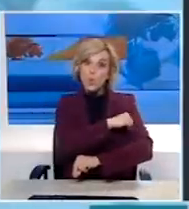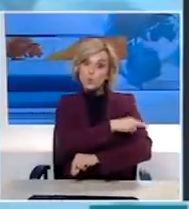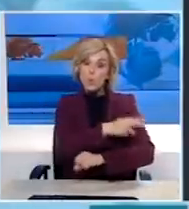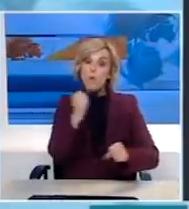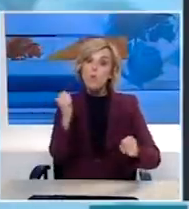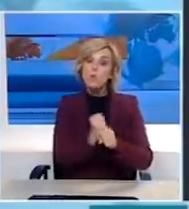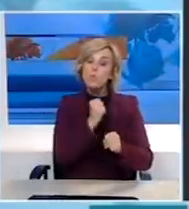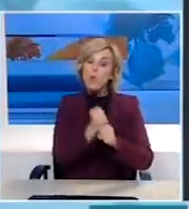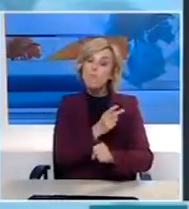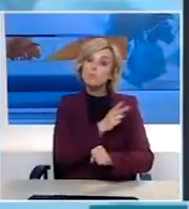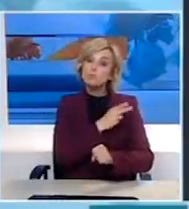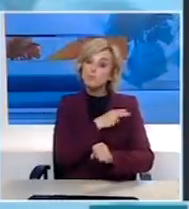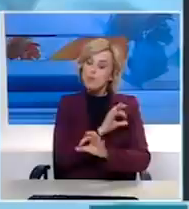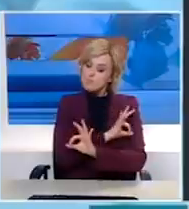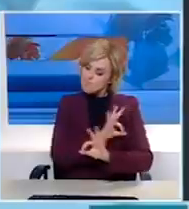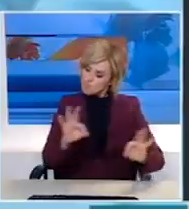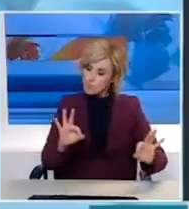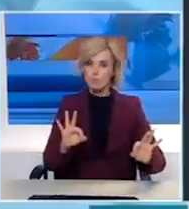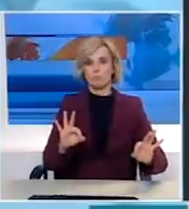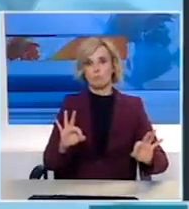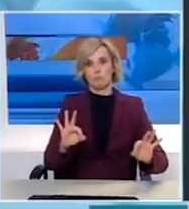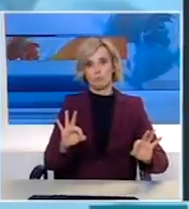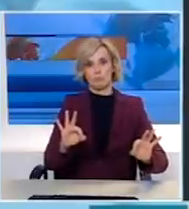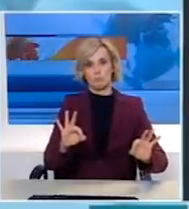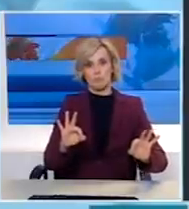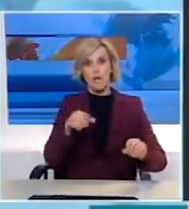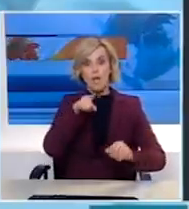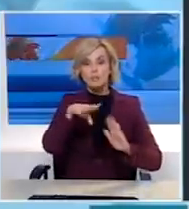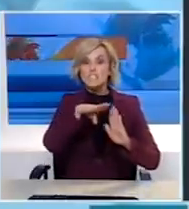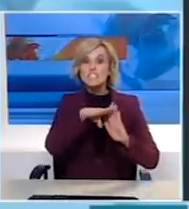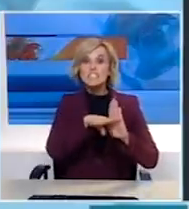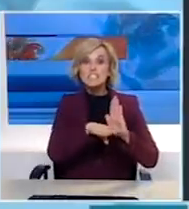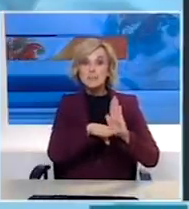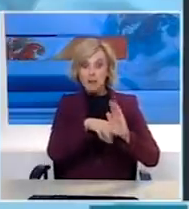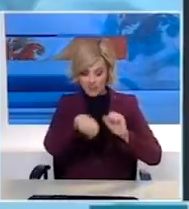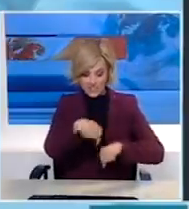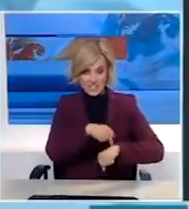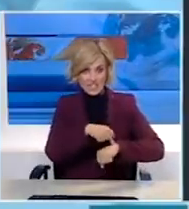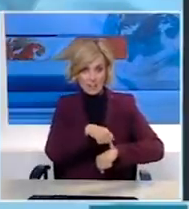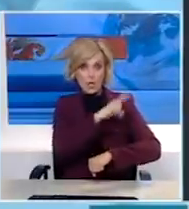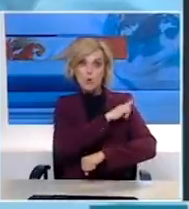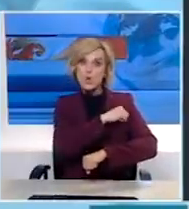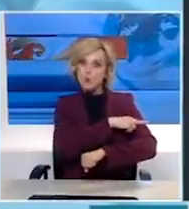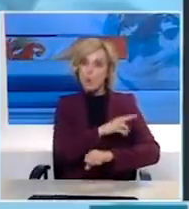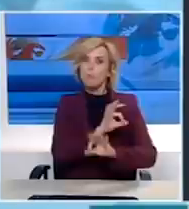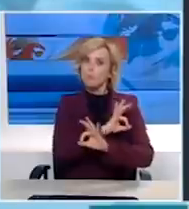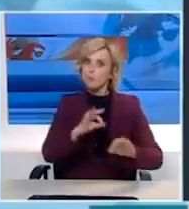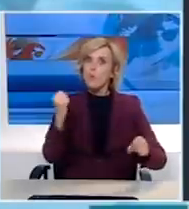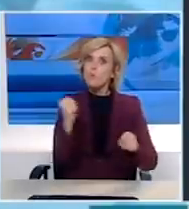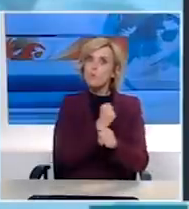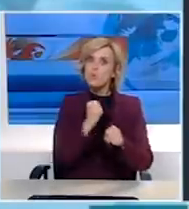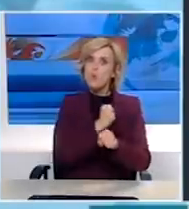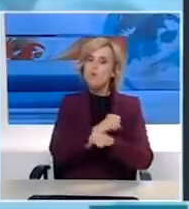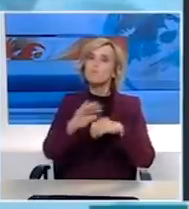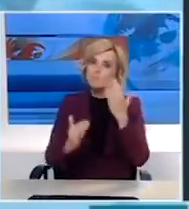κατάσταση ώστε να ανταποκρίνεται στις ανάγκες όλων των συμπολιτών μας. Το σύστημα υγείας σήμερα λειτουργεί σε όλα τα επίπεδα πλήρως,